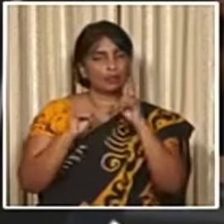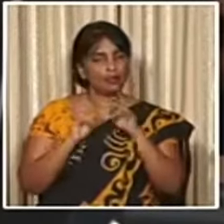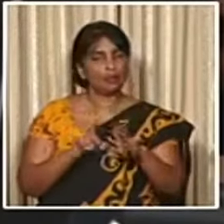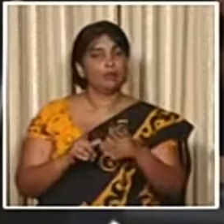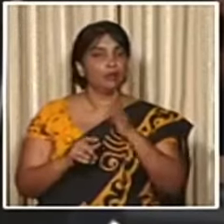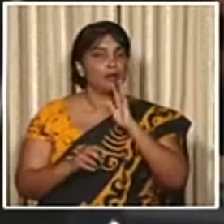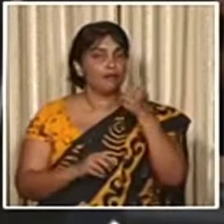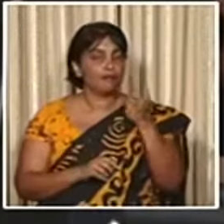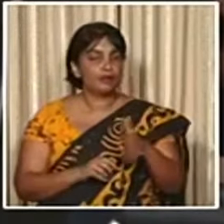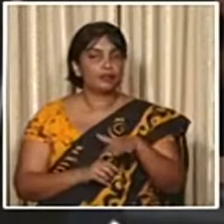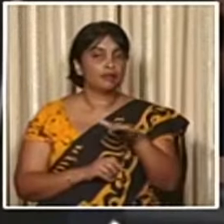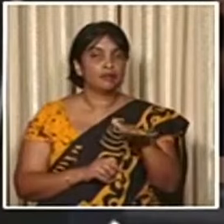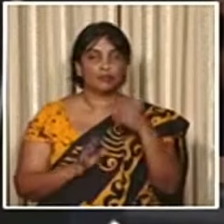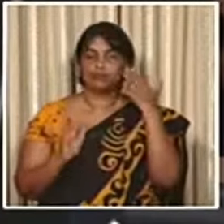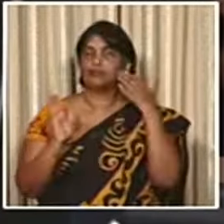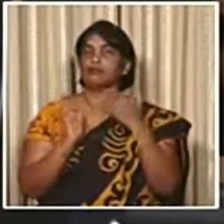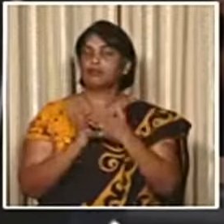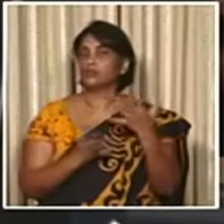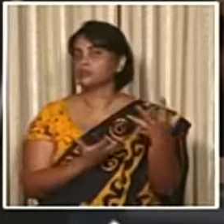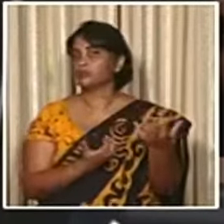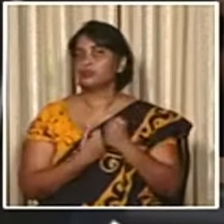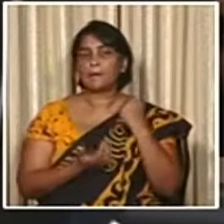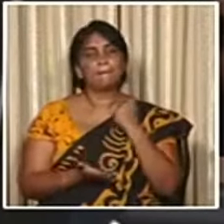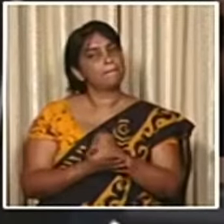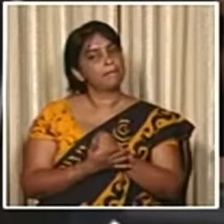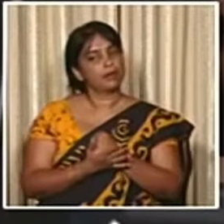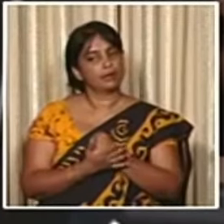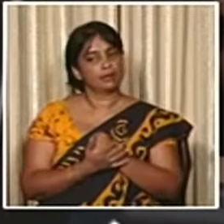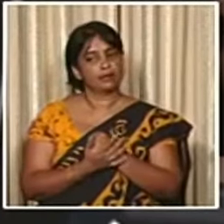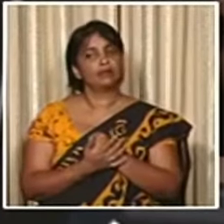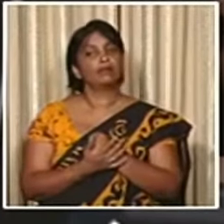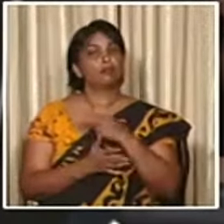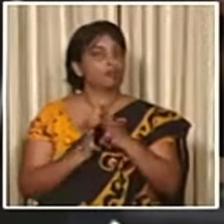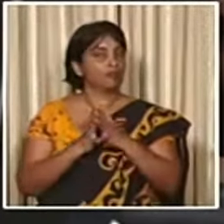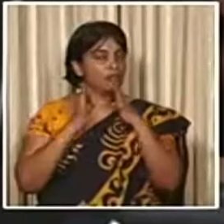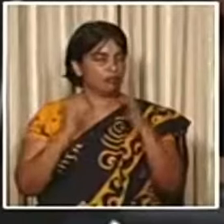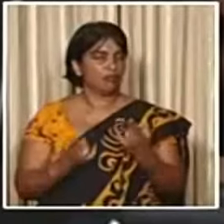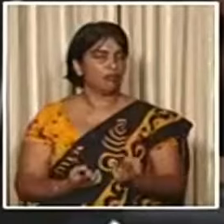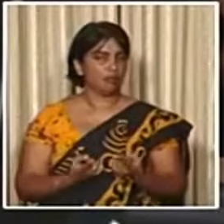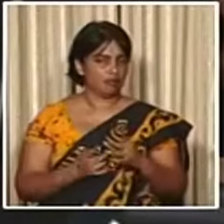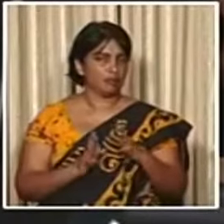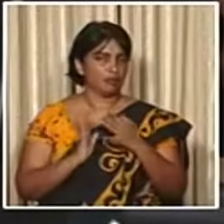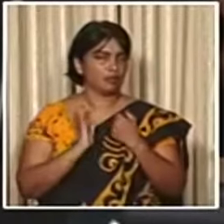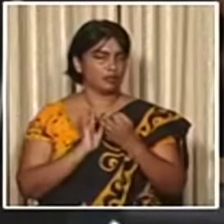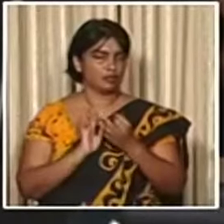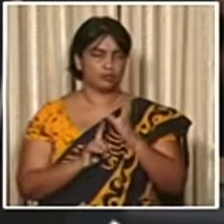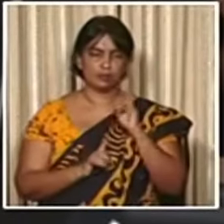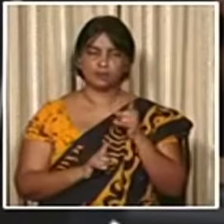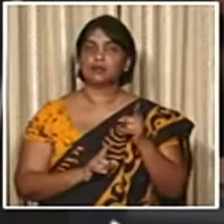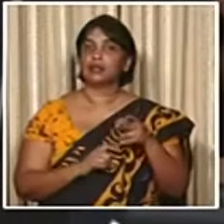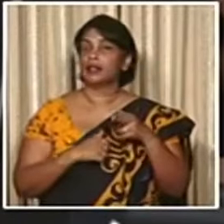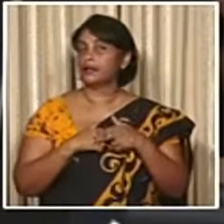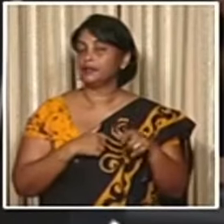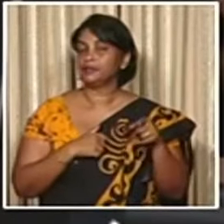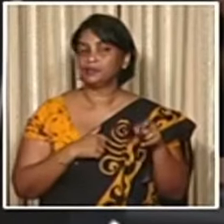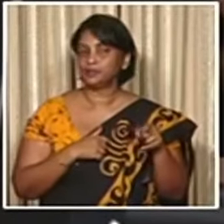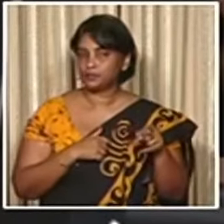කරලා වටිනා දේපල ඔවුන් පවර ගන්නවා බැංකුවට. මේක ලොකු අඩුපාඩුවක් තියෙනවා සභාපතිතුමනේ.